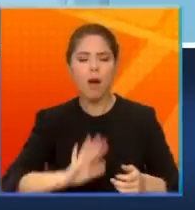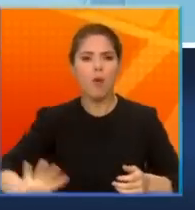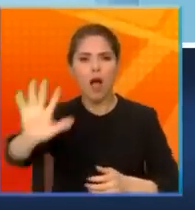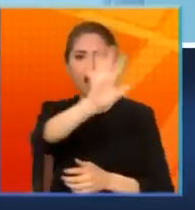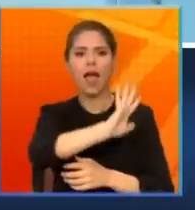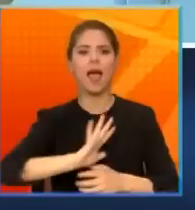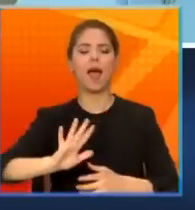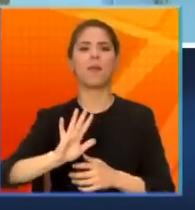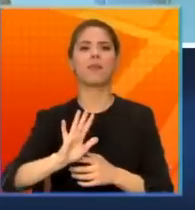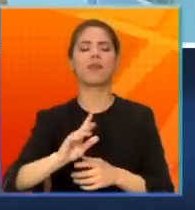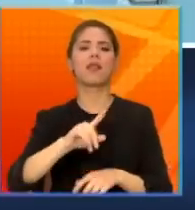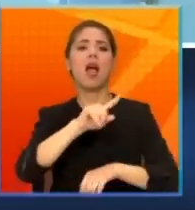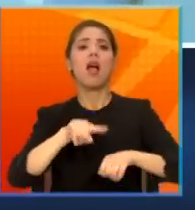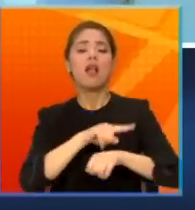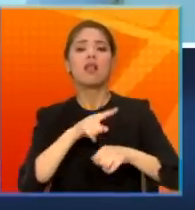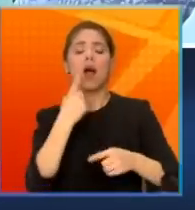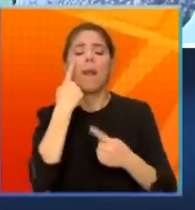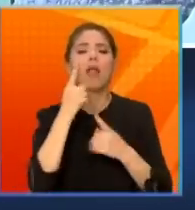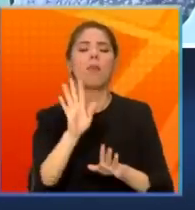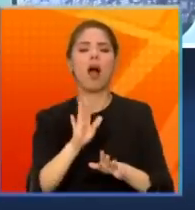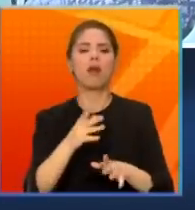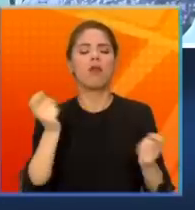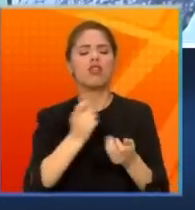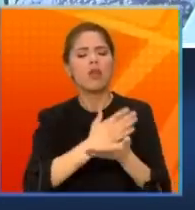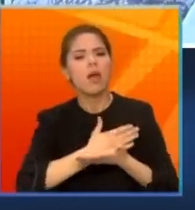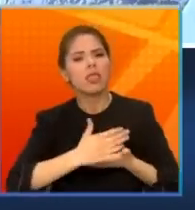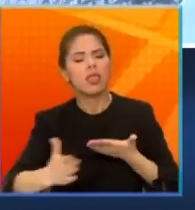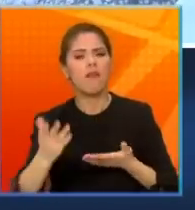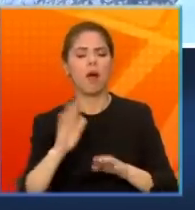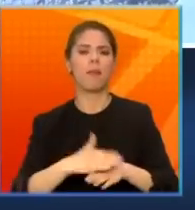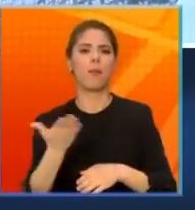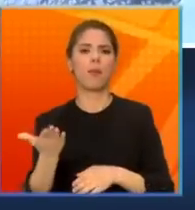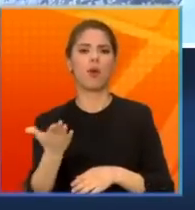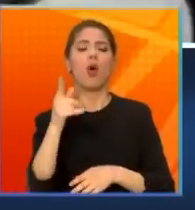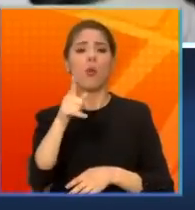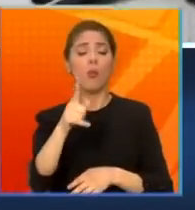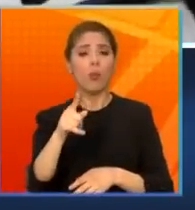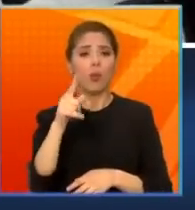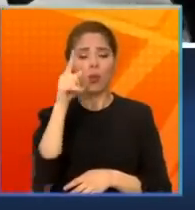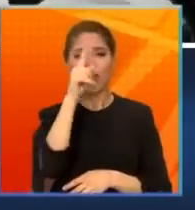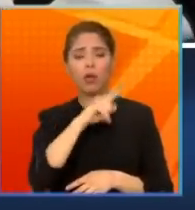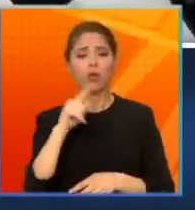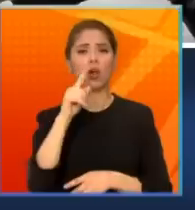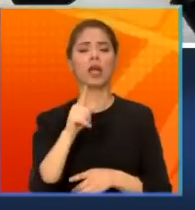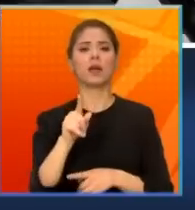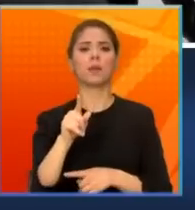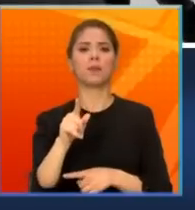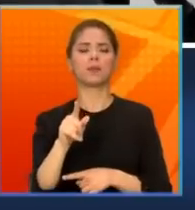zaman mefhumu kullanmadan çalışmaktadır. Bundan dolayı